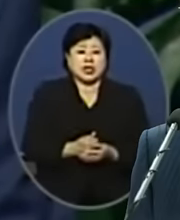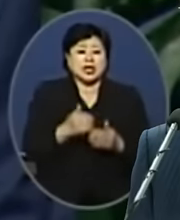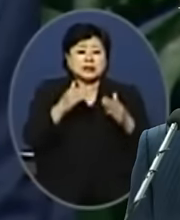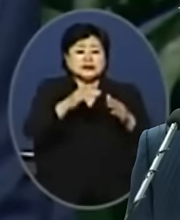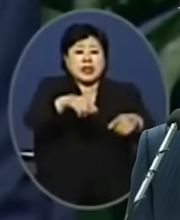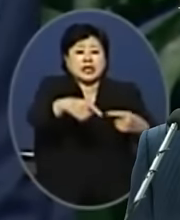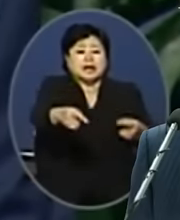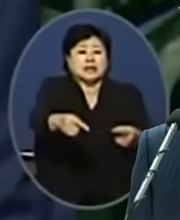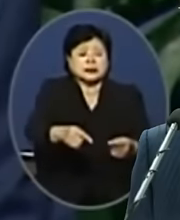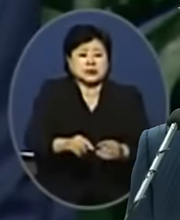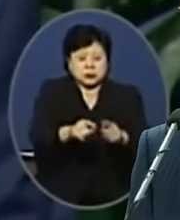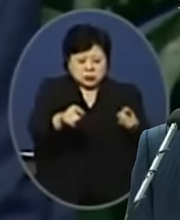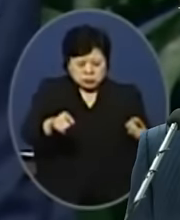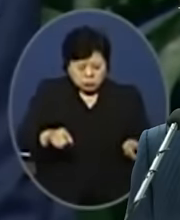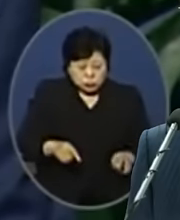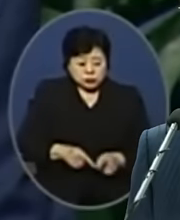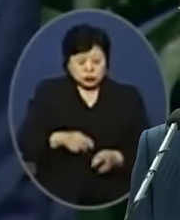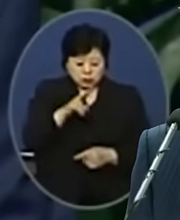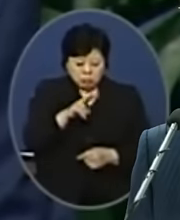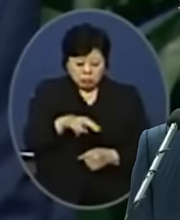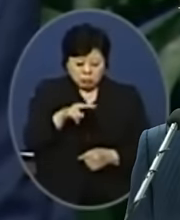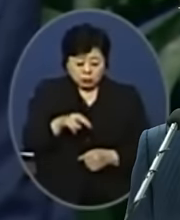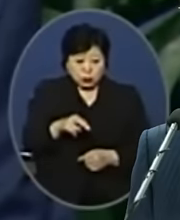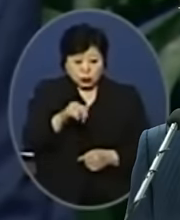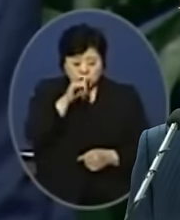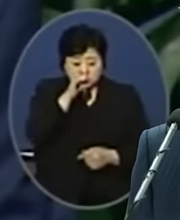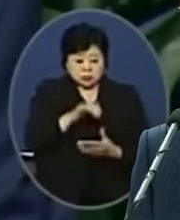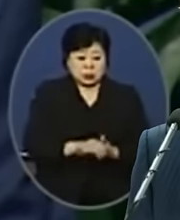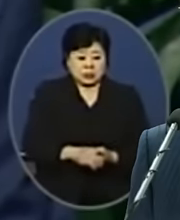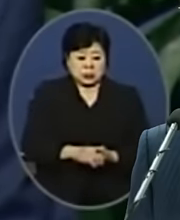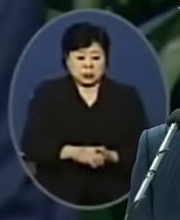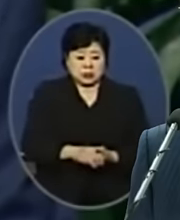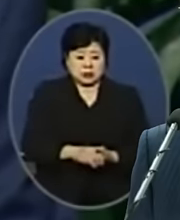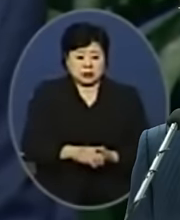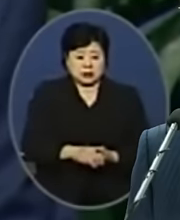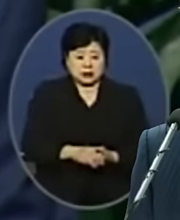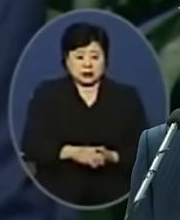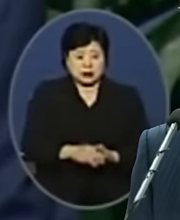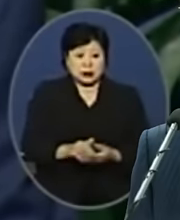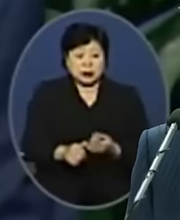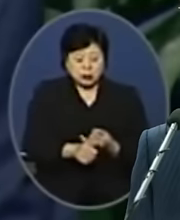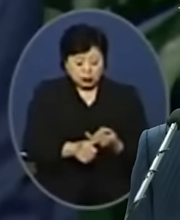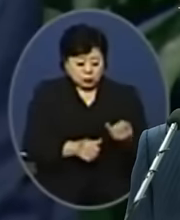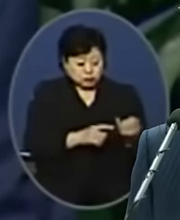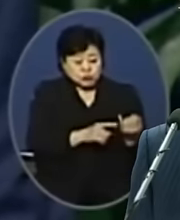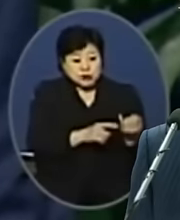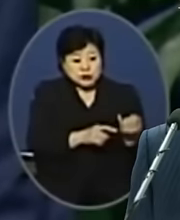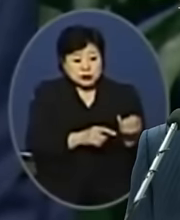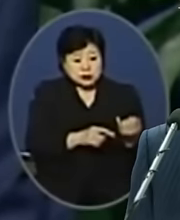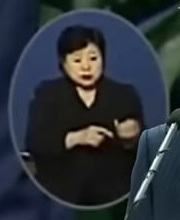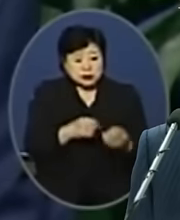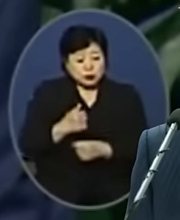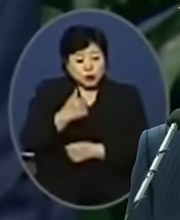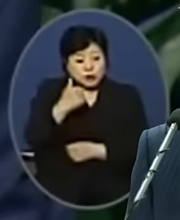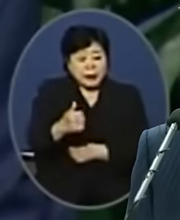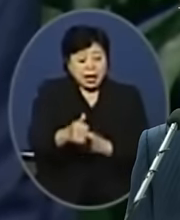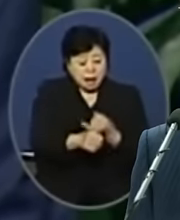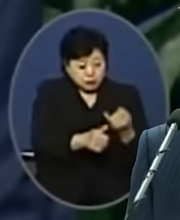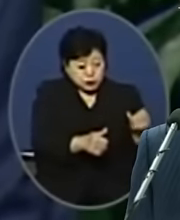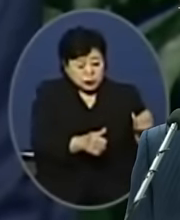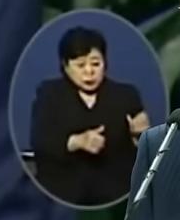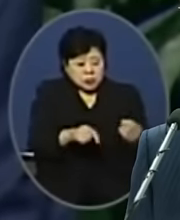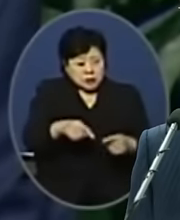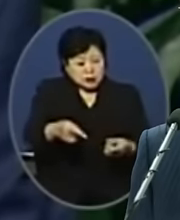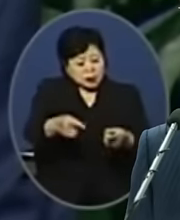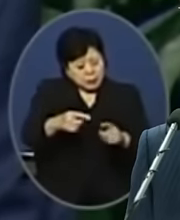들어가서 서류를 가져 나오든지만 이런 중요한 일을 해야 될 처지에 있어서